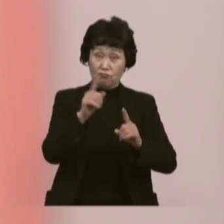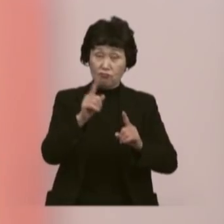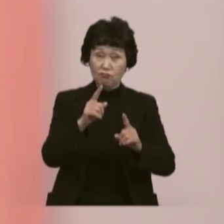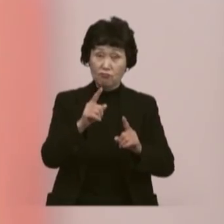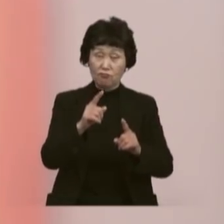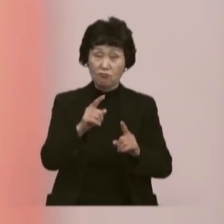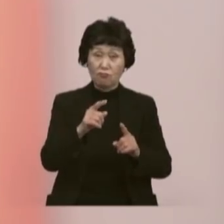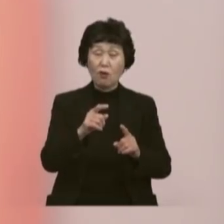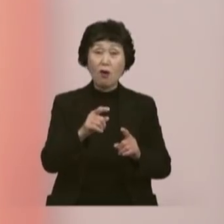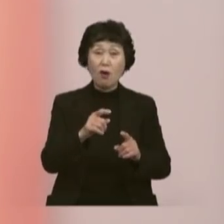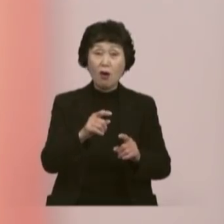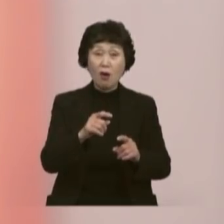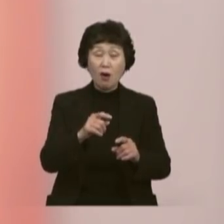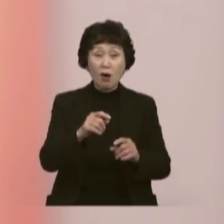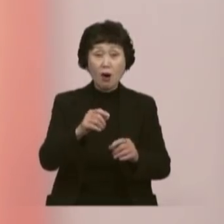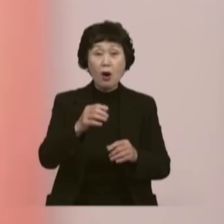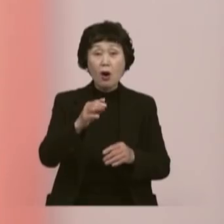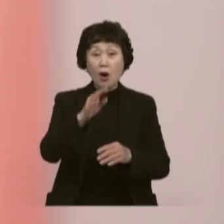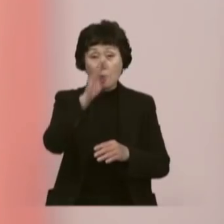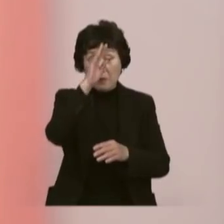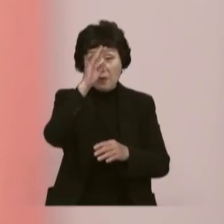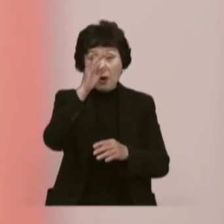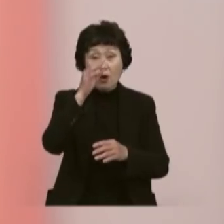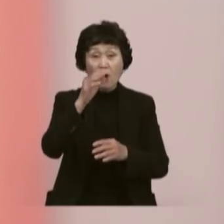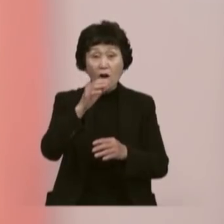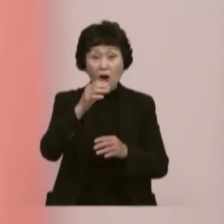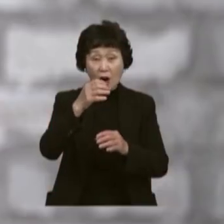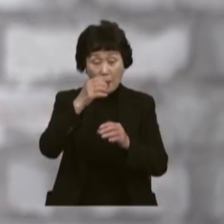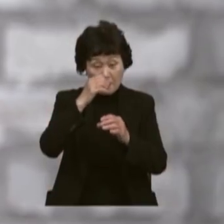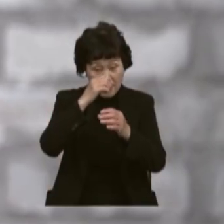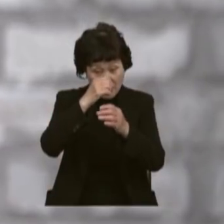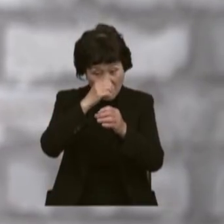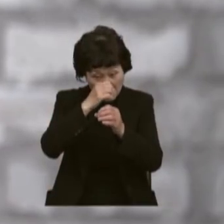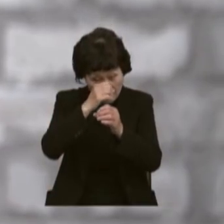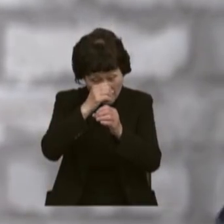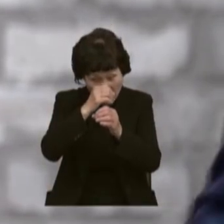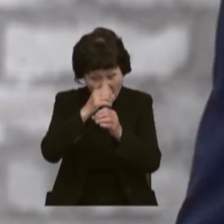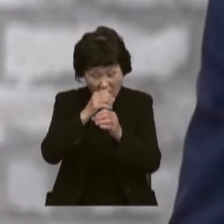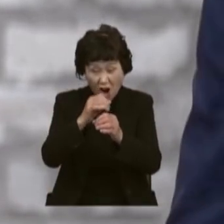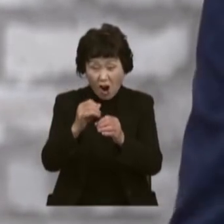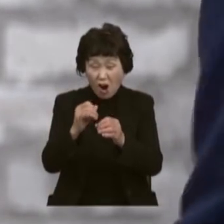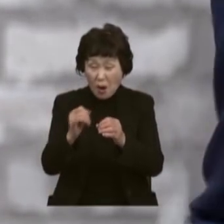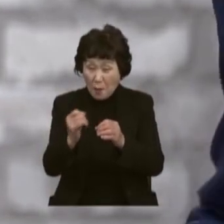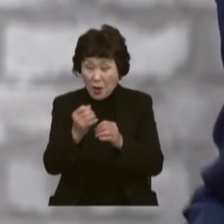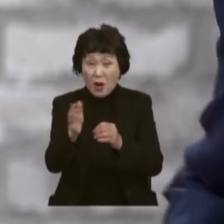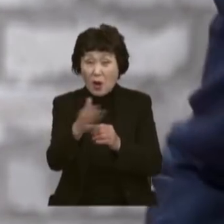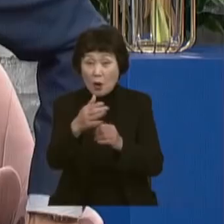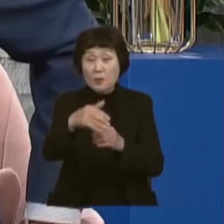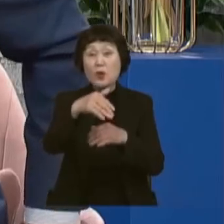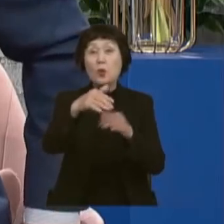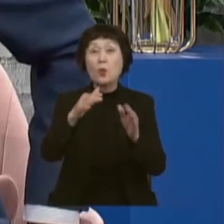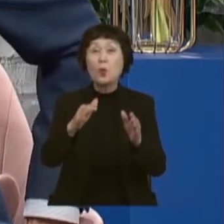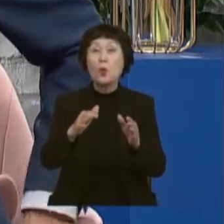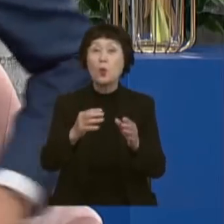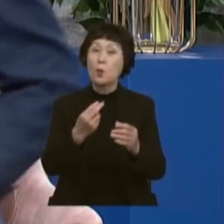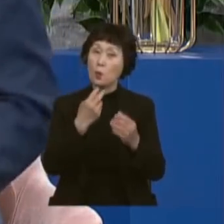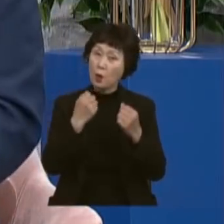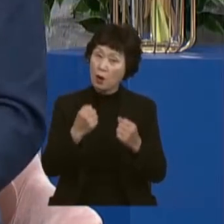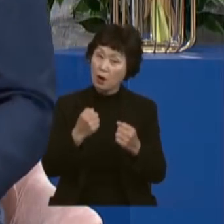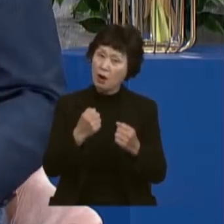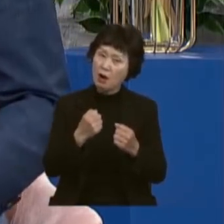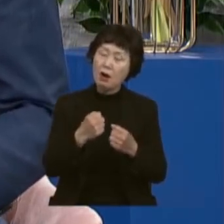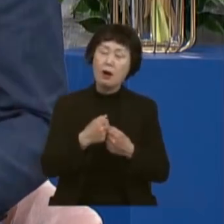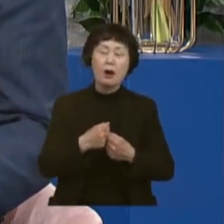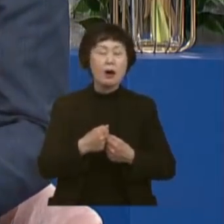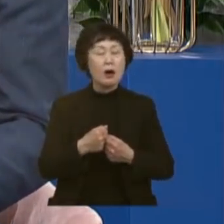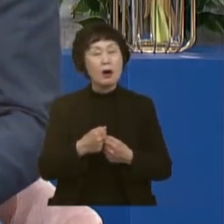무균실이란 병실에서 아유 진짜 이렇게까지 해서 살아야 되냐? 아유 그렇지. 너무 미안하지. 왜? 딸까지 그렇게 만들어 놓고죠.